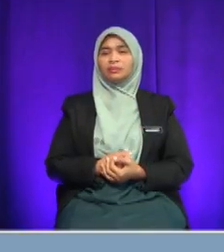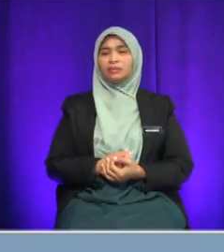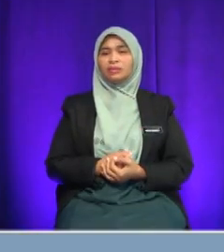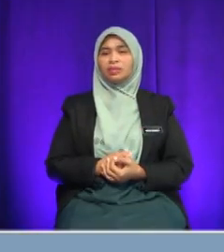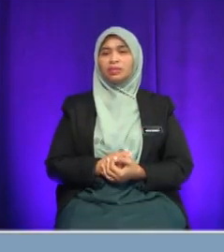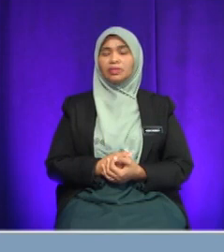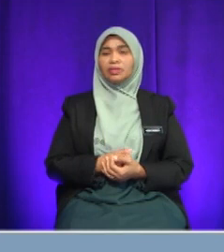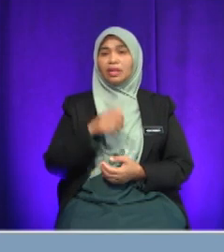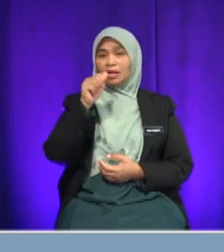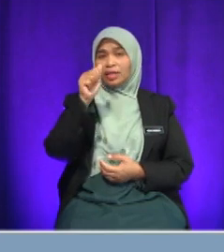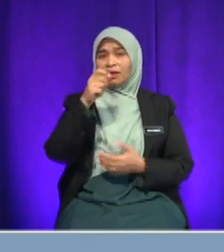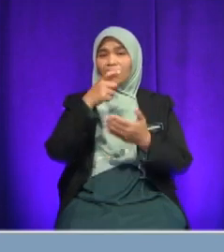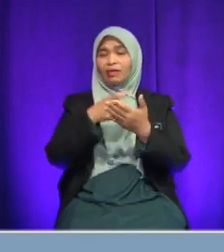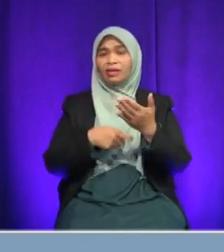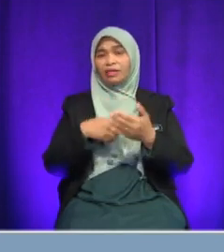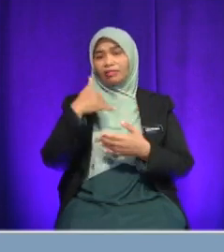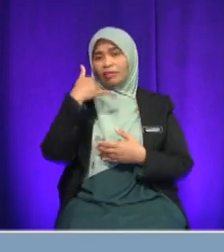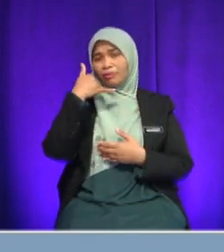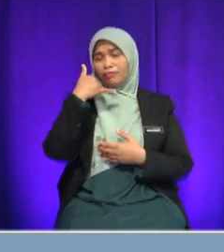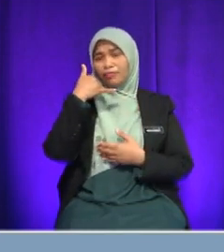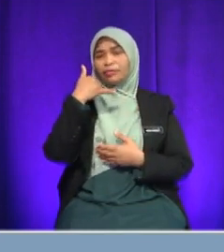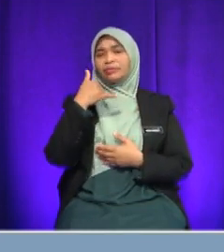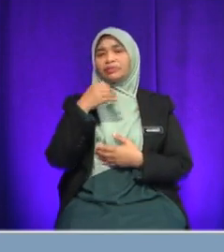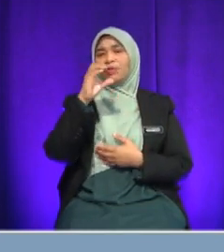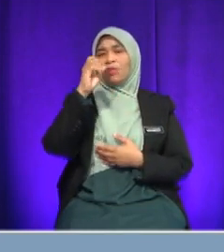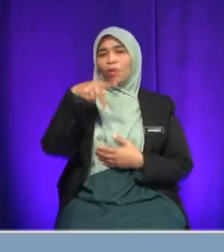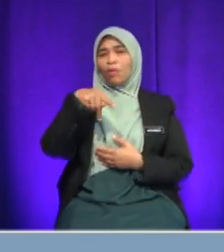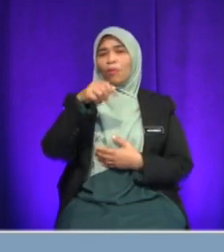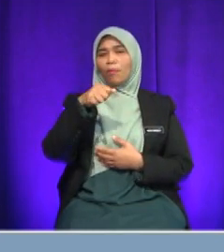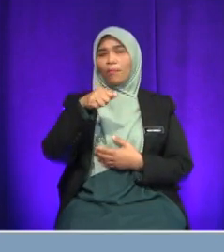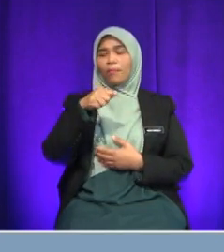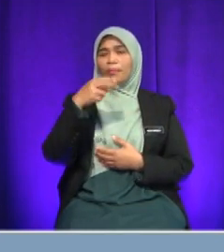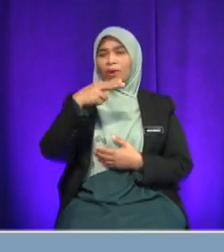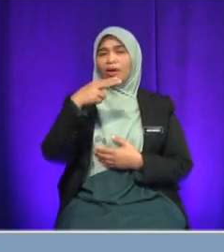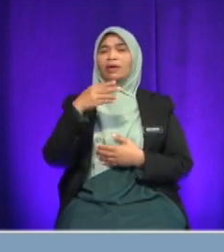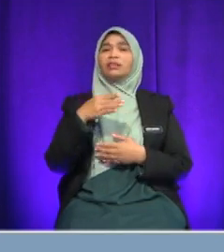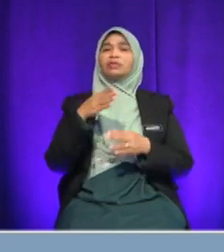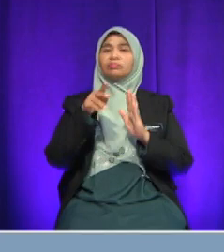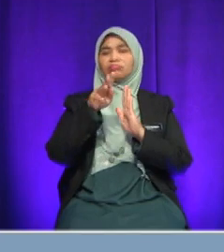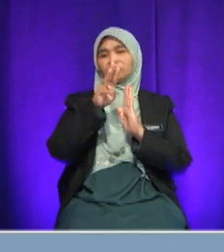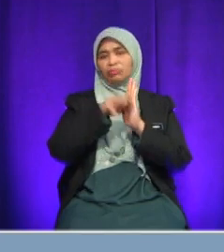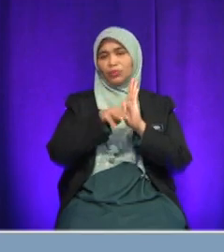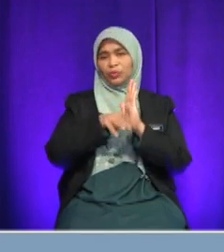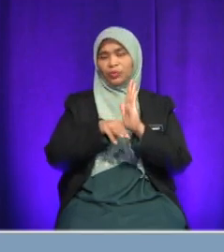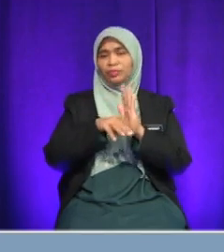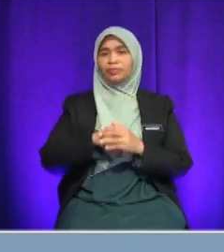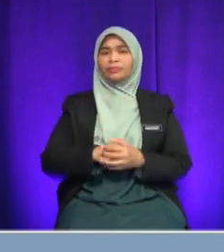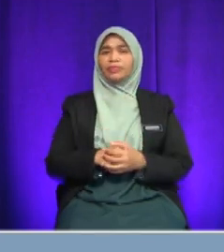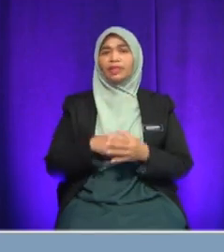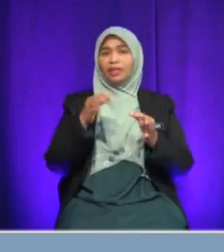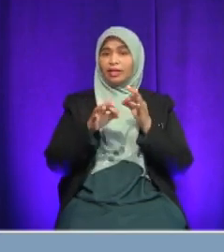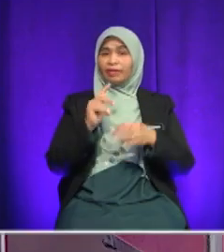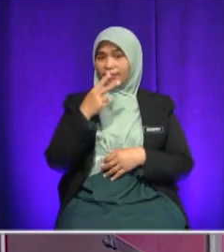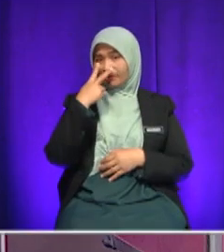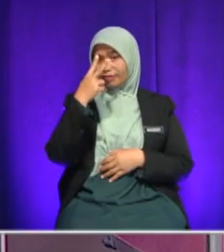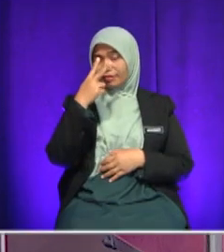Jawapannya adalah A, harga telefon opah menurun. Okey, harga telefon bimbit opah menurun. Okey, soalan kita lihat,